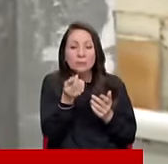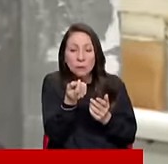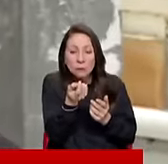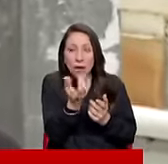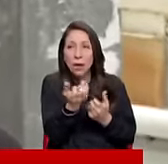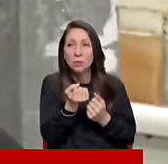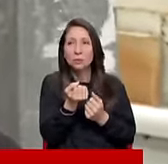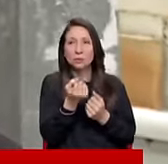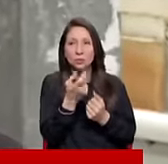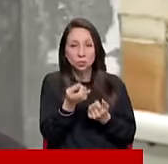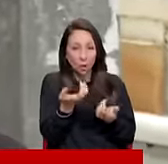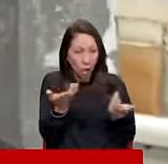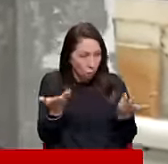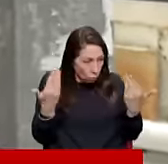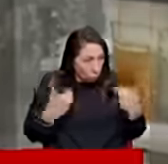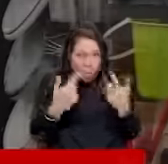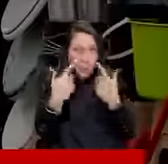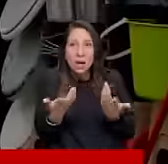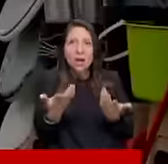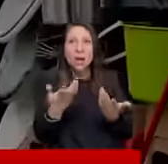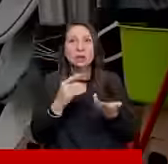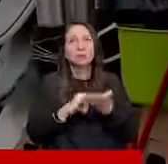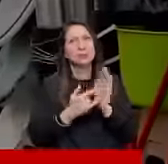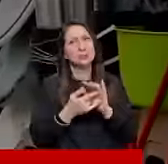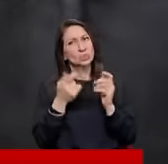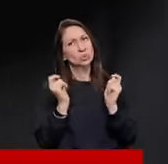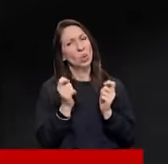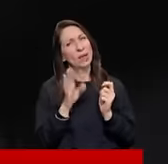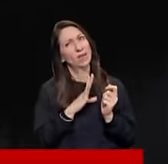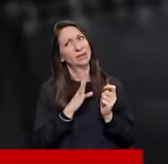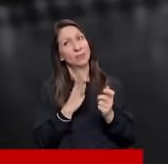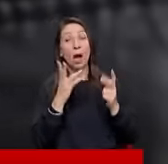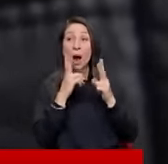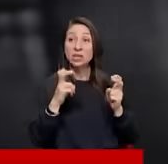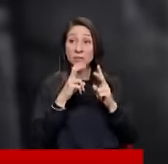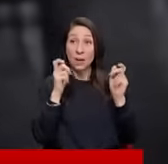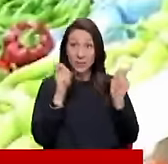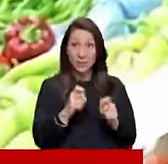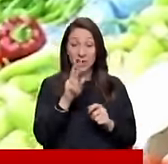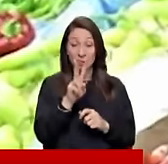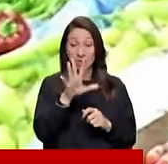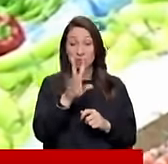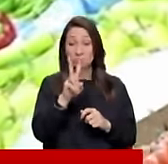Düşünebiliyor musun gram ne? Şu geldiğimiz şeye bak yani. Geçim artık zor yavrum. Araştırma yapılırken